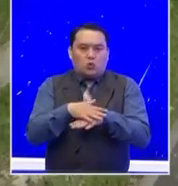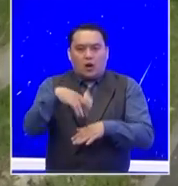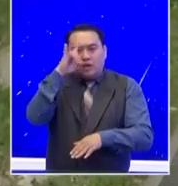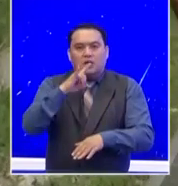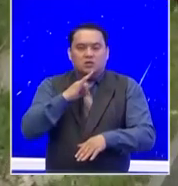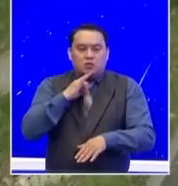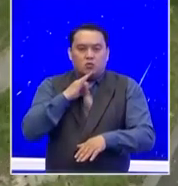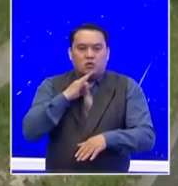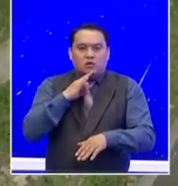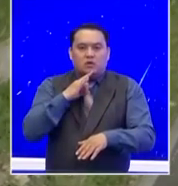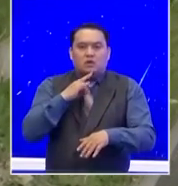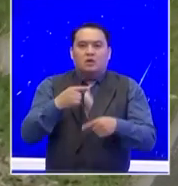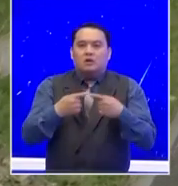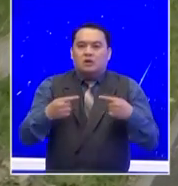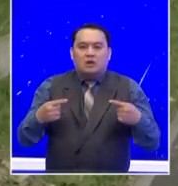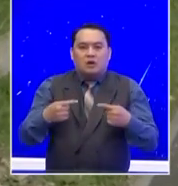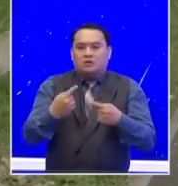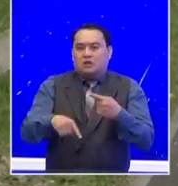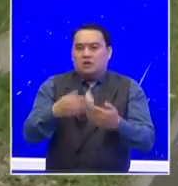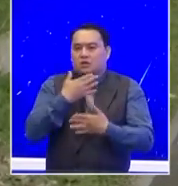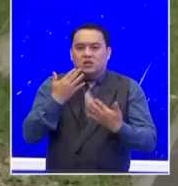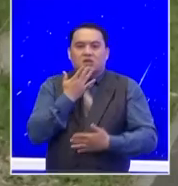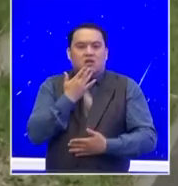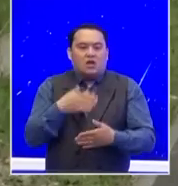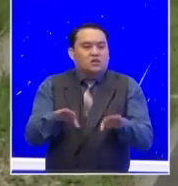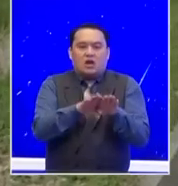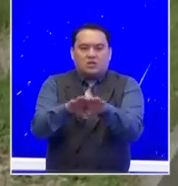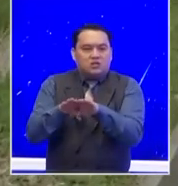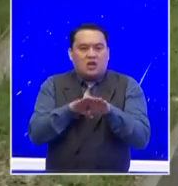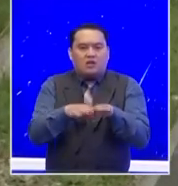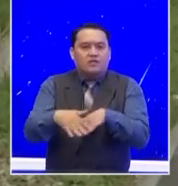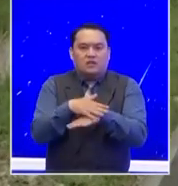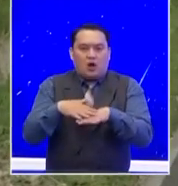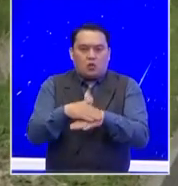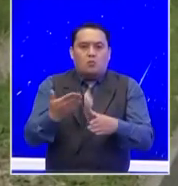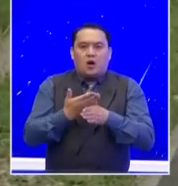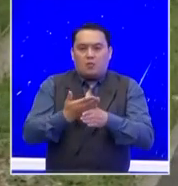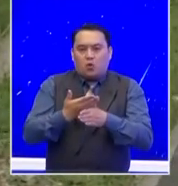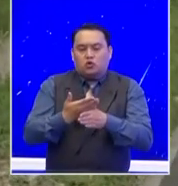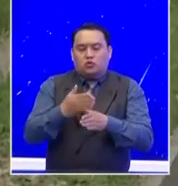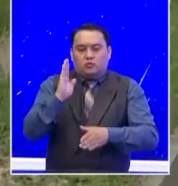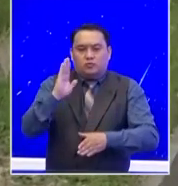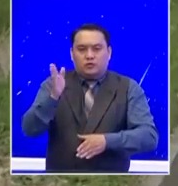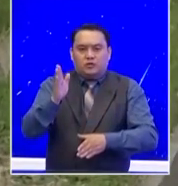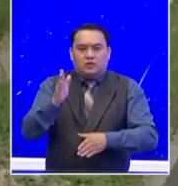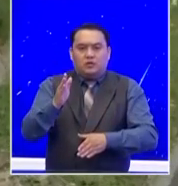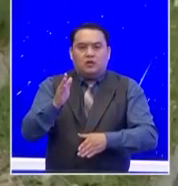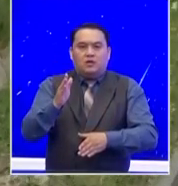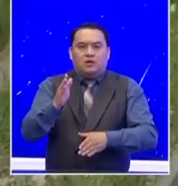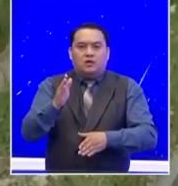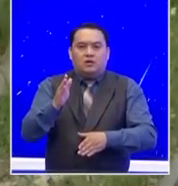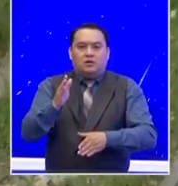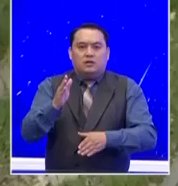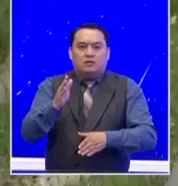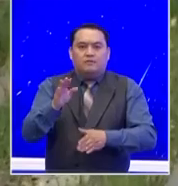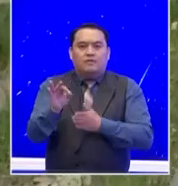казахскому, разницы нету. Здесь все интернациональная страна. Поможем, окажем помощь. В свое время,